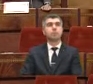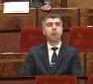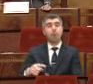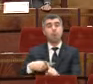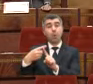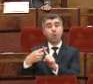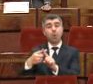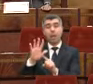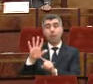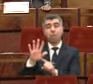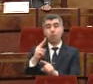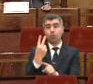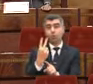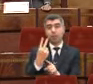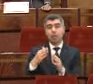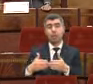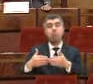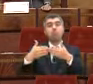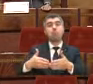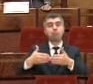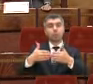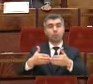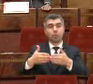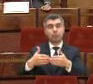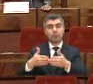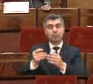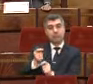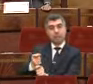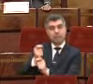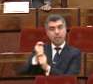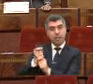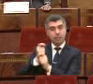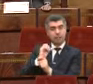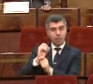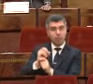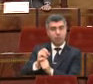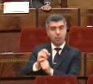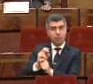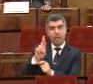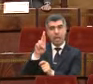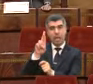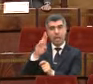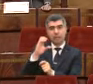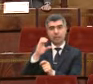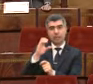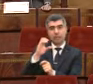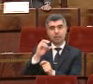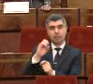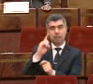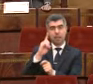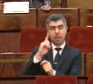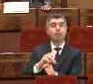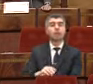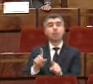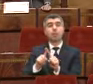25 باخره للصيد اللي كاينه بالجوف من نوع ار اس دي تمت مغاباتها، وكانت صغير في